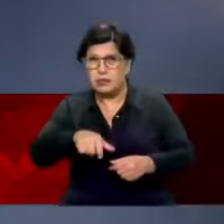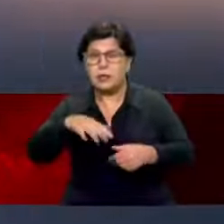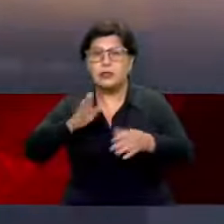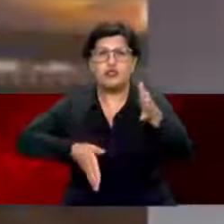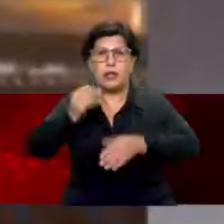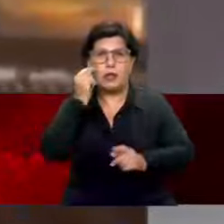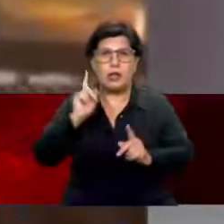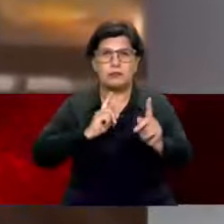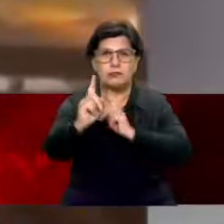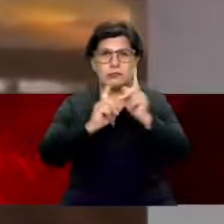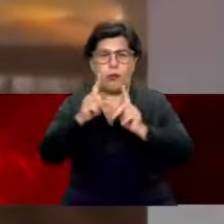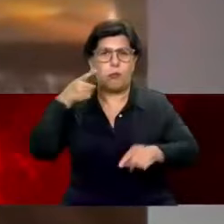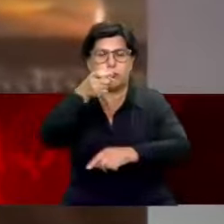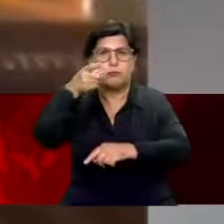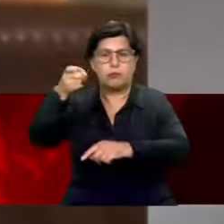caddedekileri de vurdu.